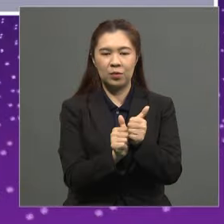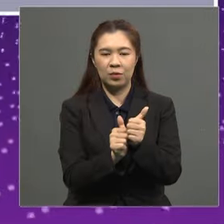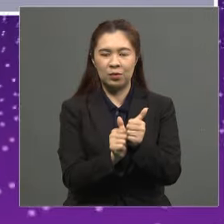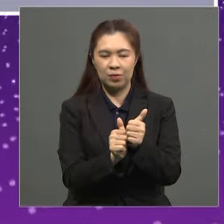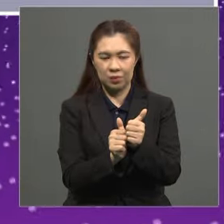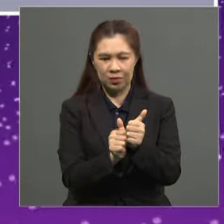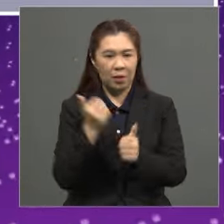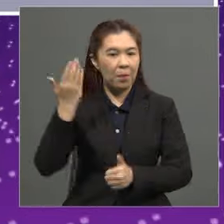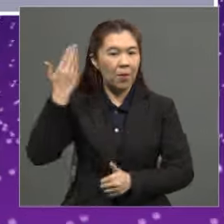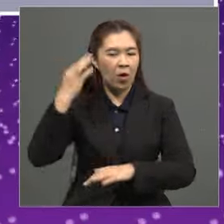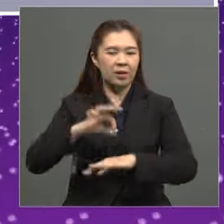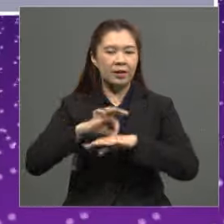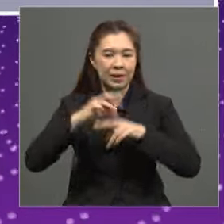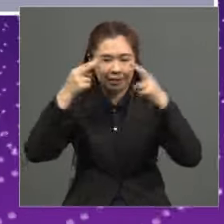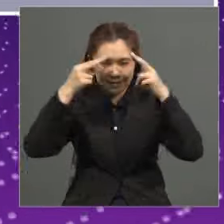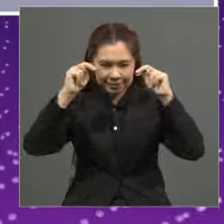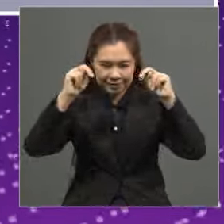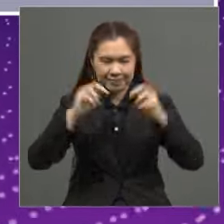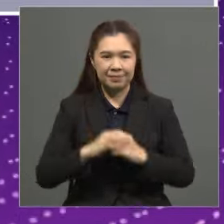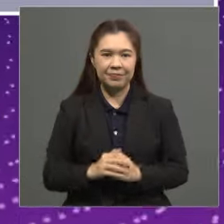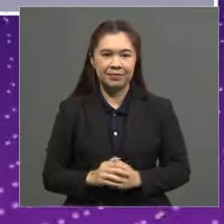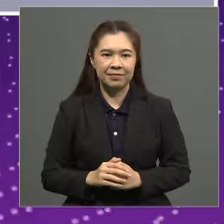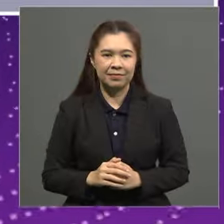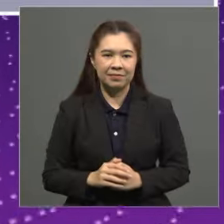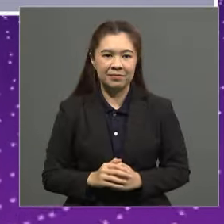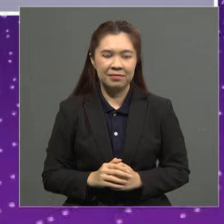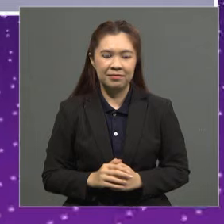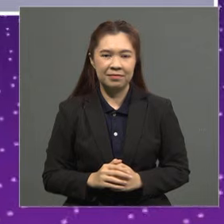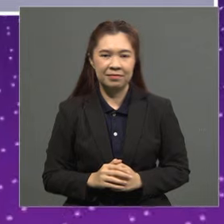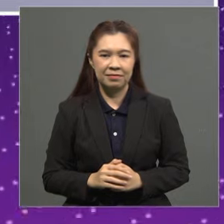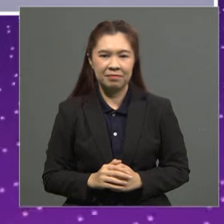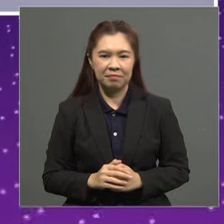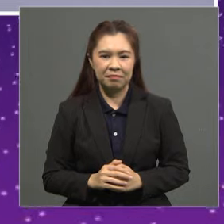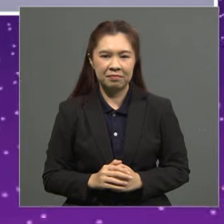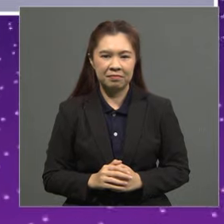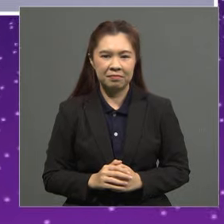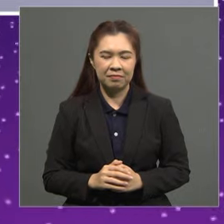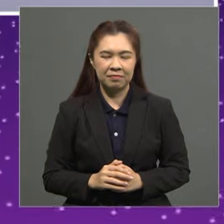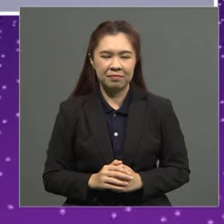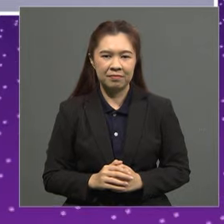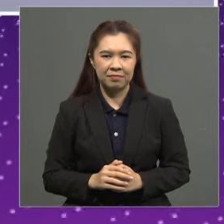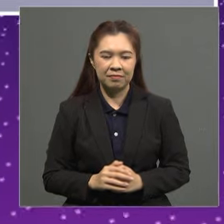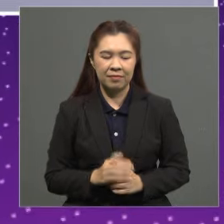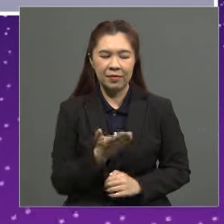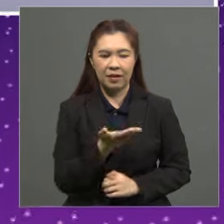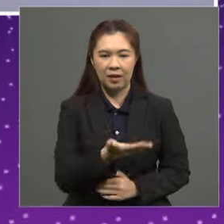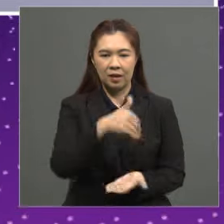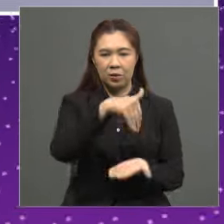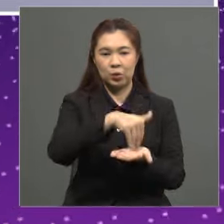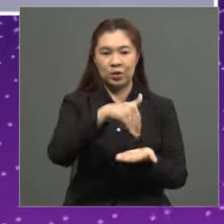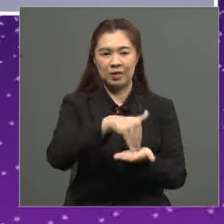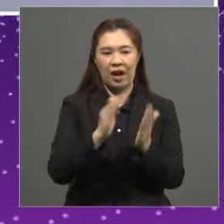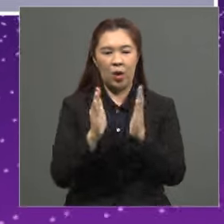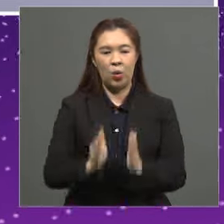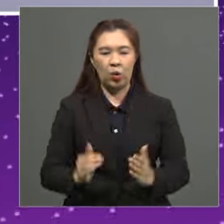เป็นถึงอดีตนายกรัฐมนตรีนะครับแล้วก็เป็นเรียกว่าศูนย์กลางของคนเสื้อแดงนะ